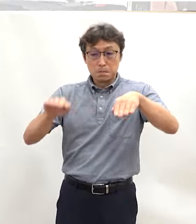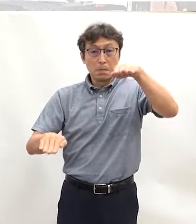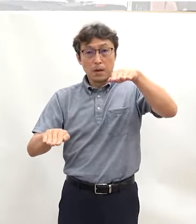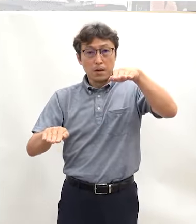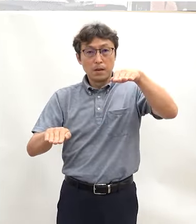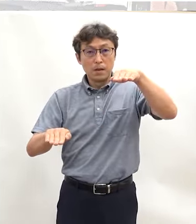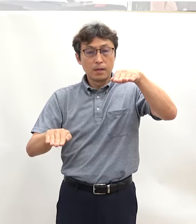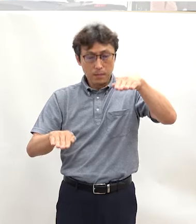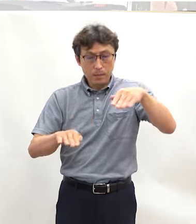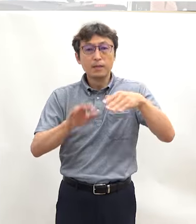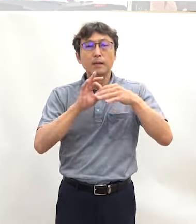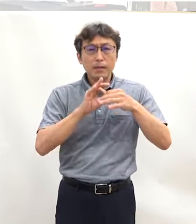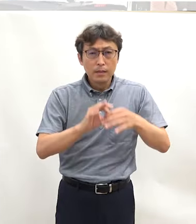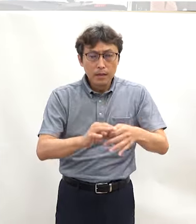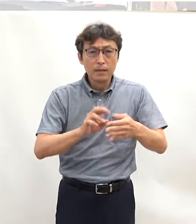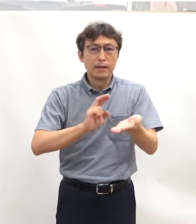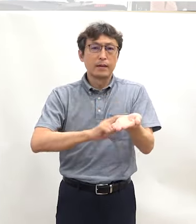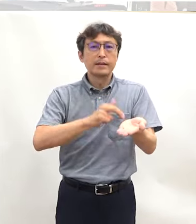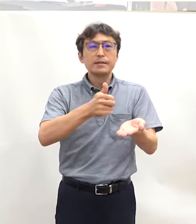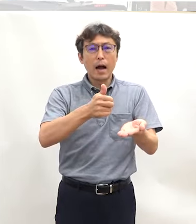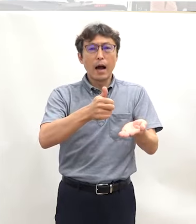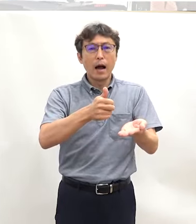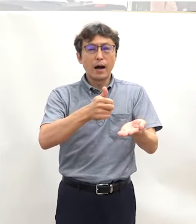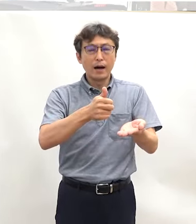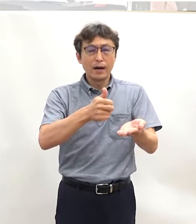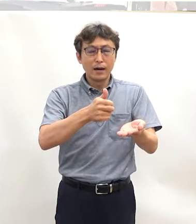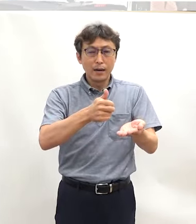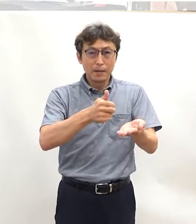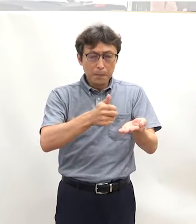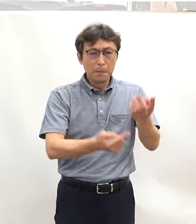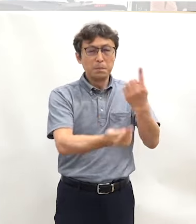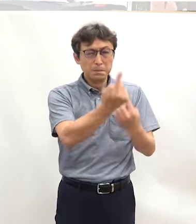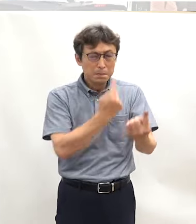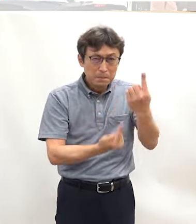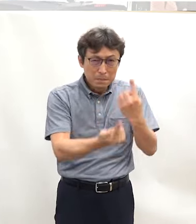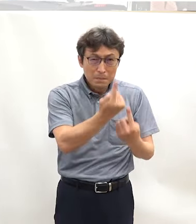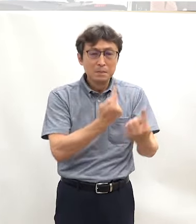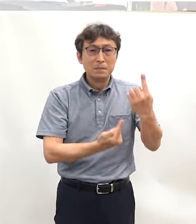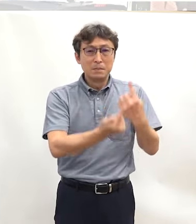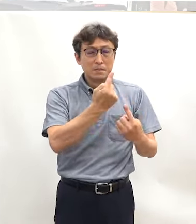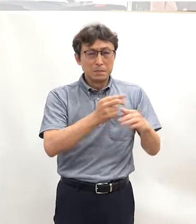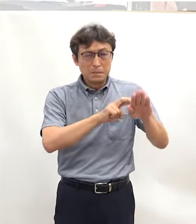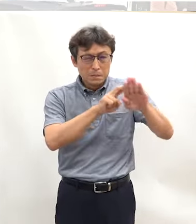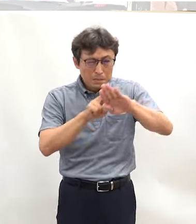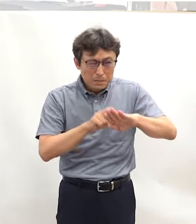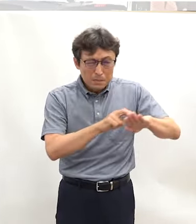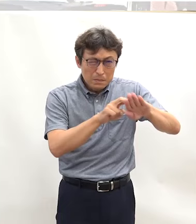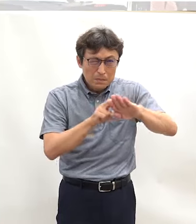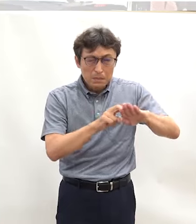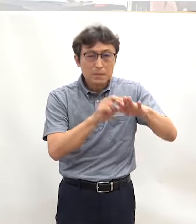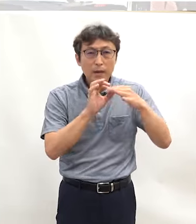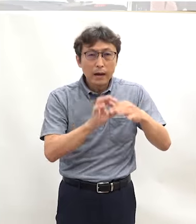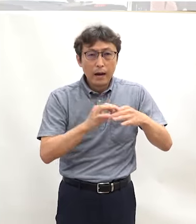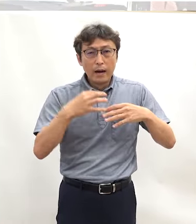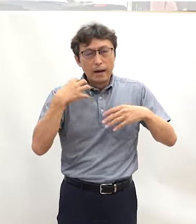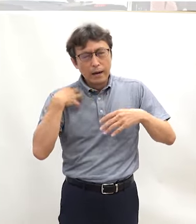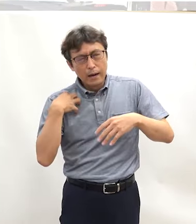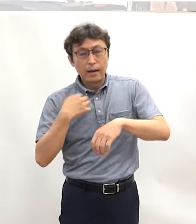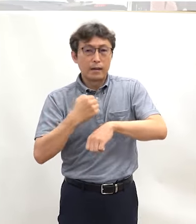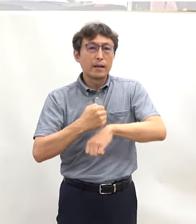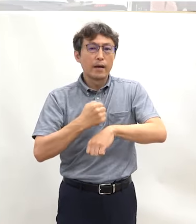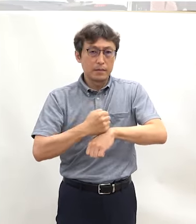の当番医はですね、本当にこの休日の、負担が非常に大きくて、私も知